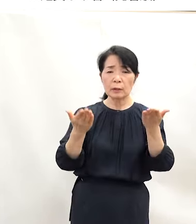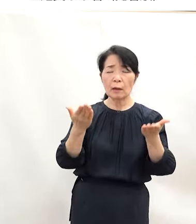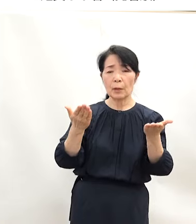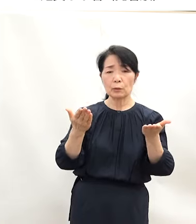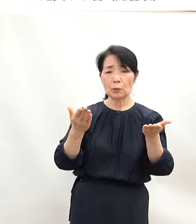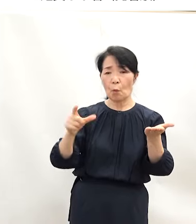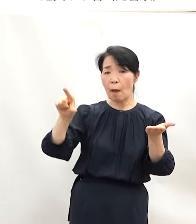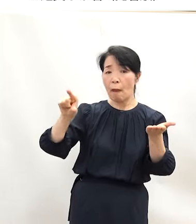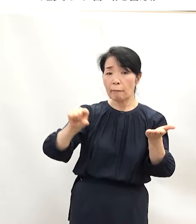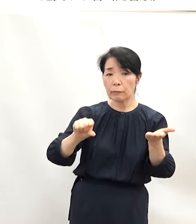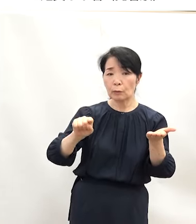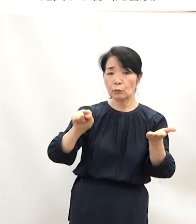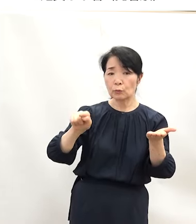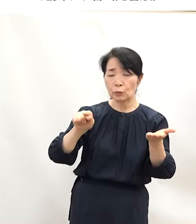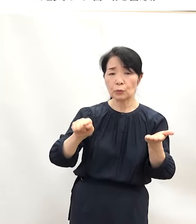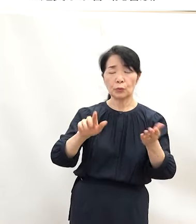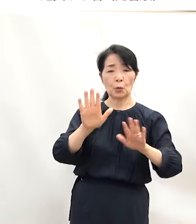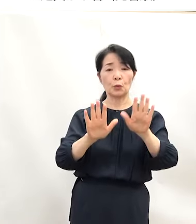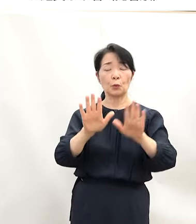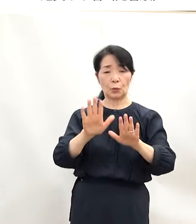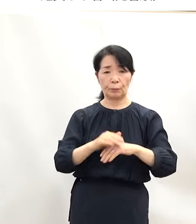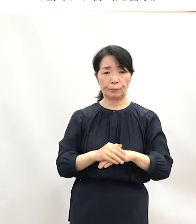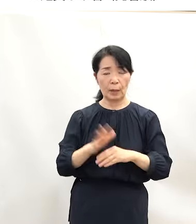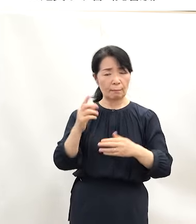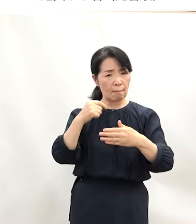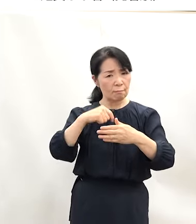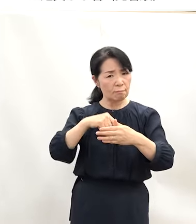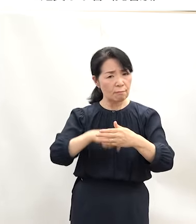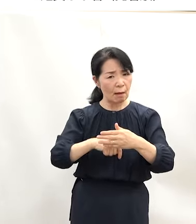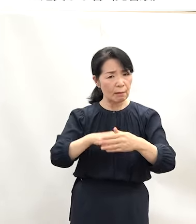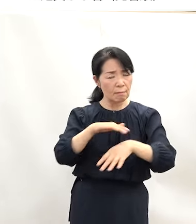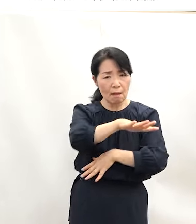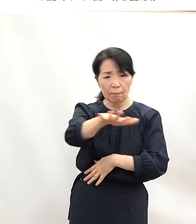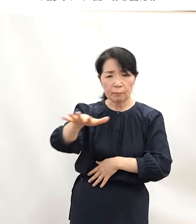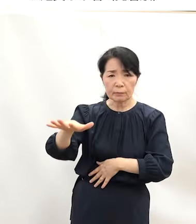ない、状況ではありますけれども、県内全体で見れば、